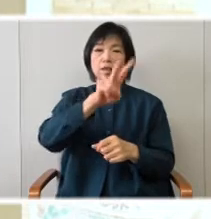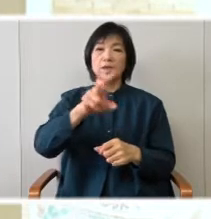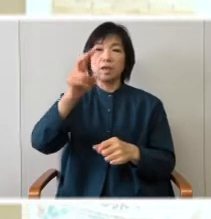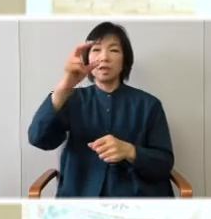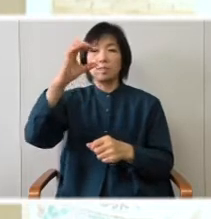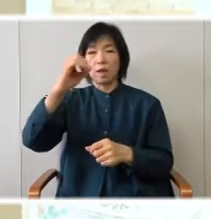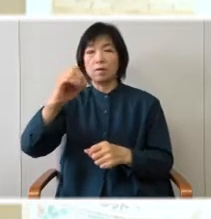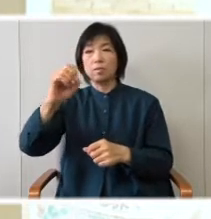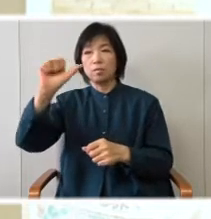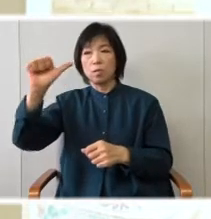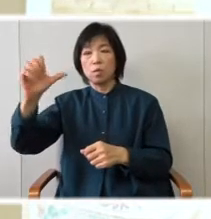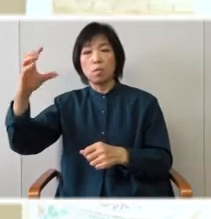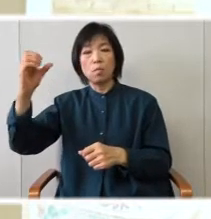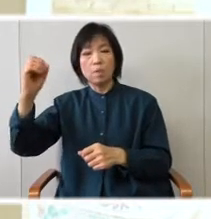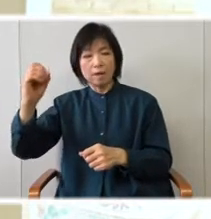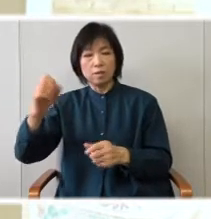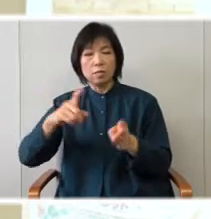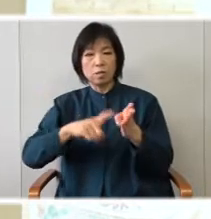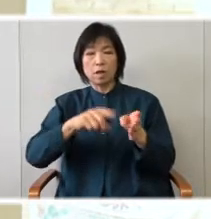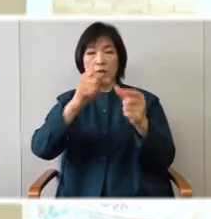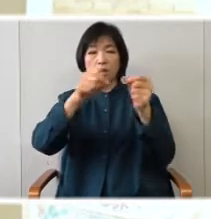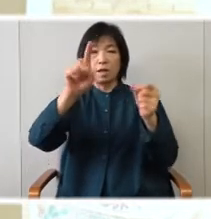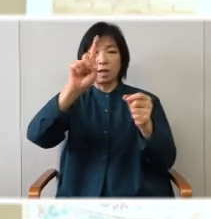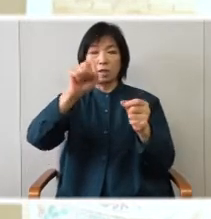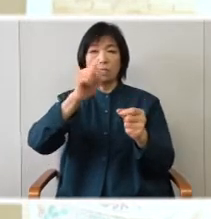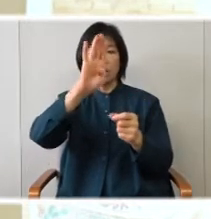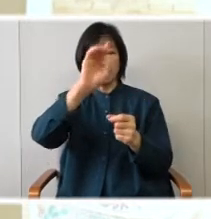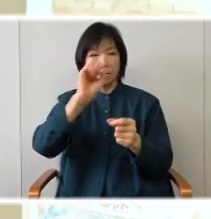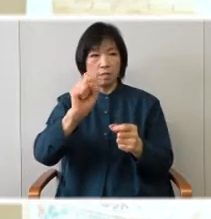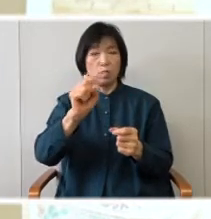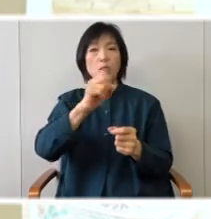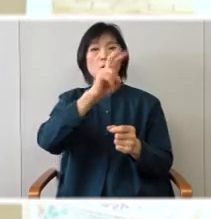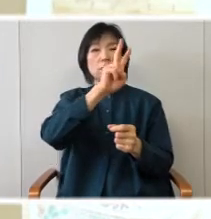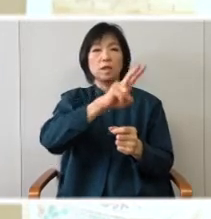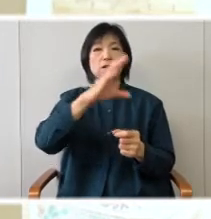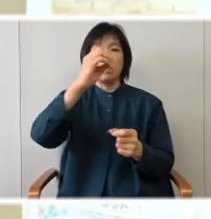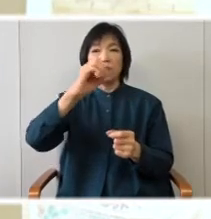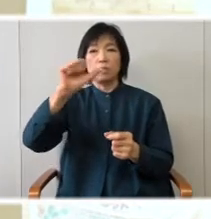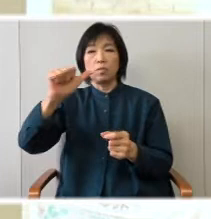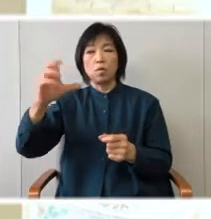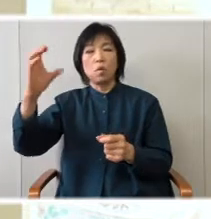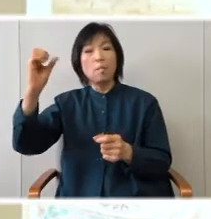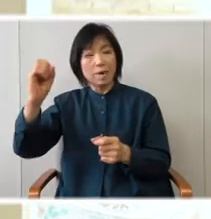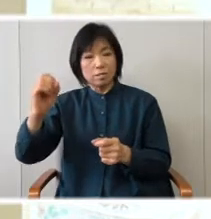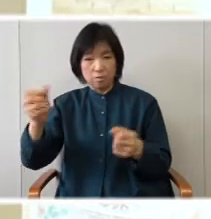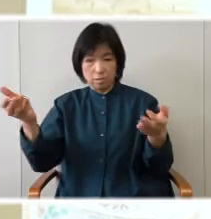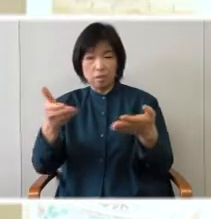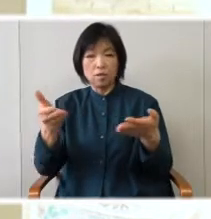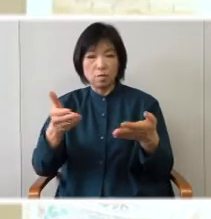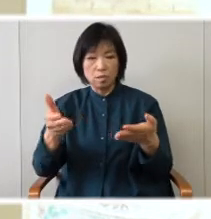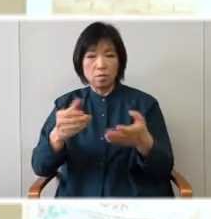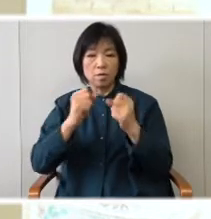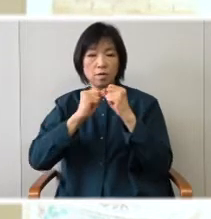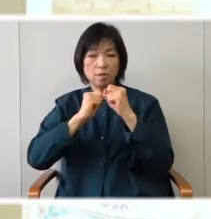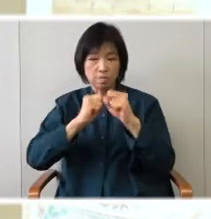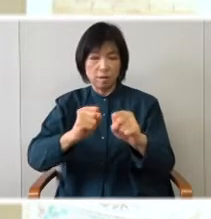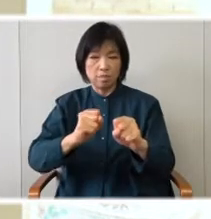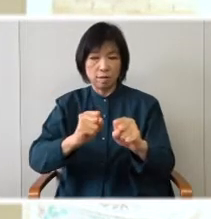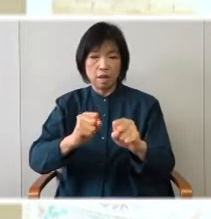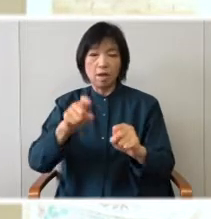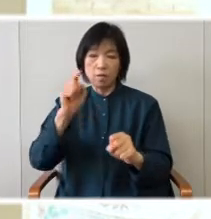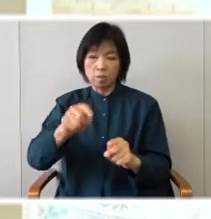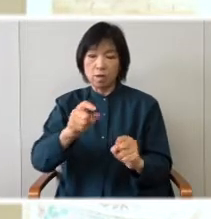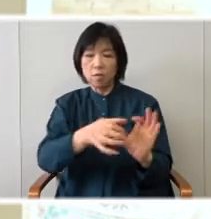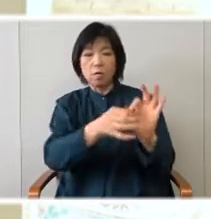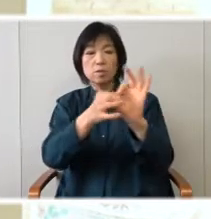カーボンニュートラルとか、また長野県でも同じように2050のカーボンオフセット、まあ、こうしたことを通じ